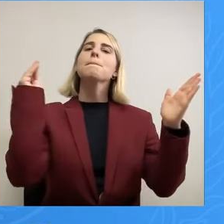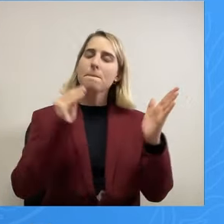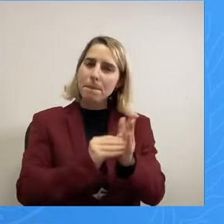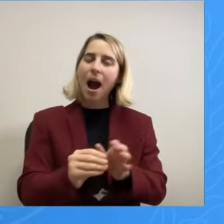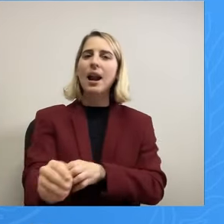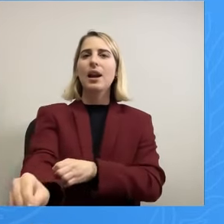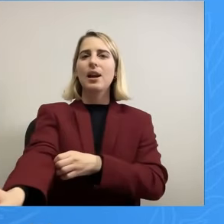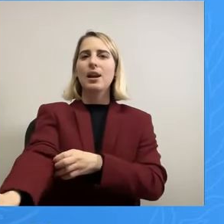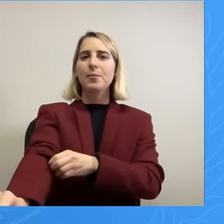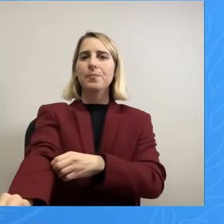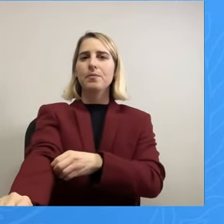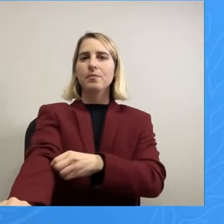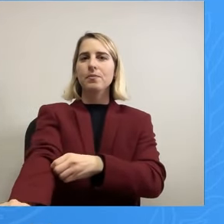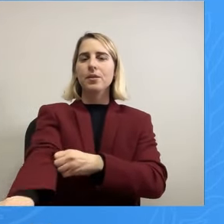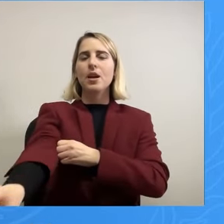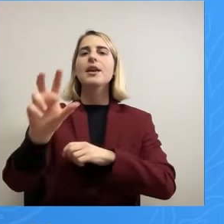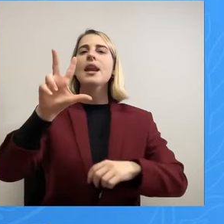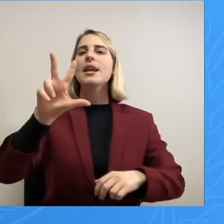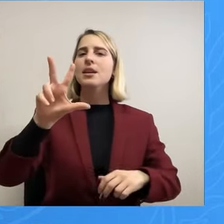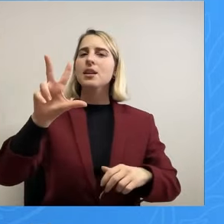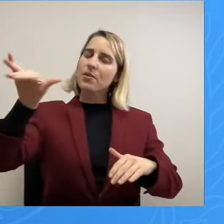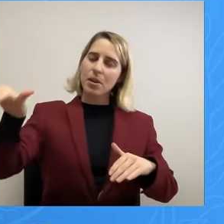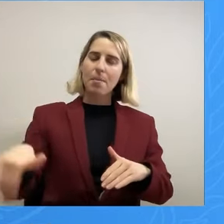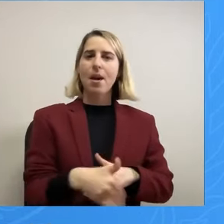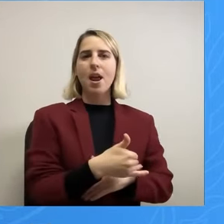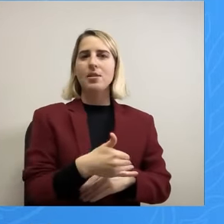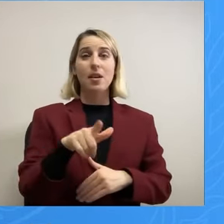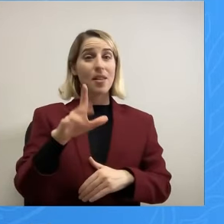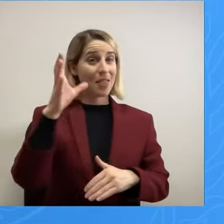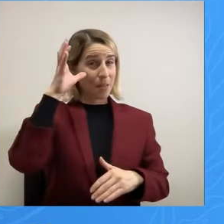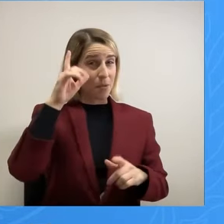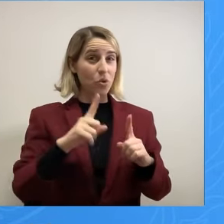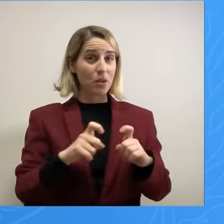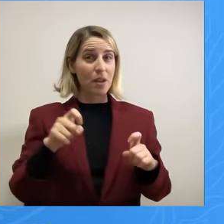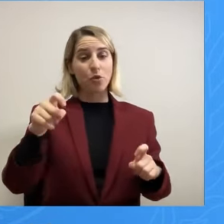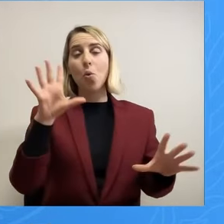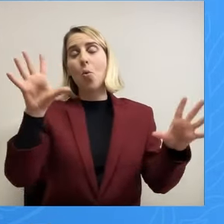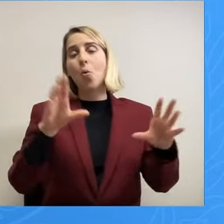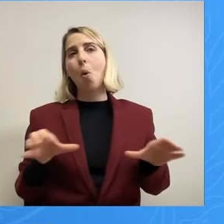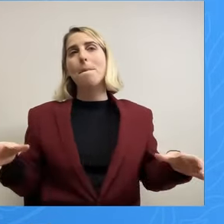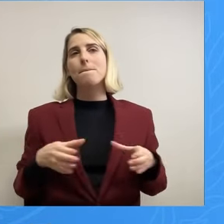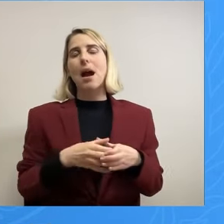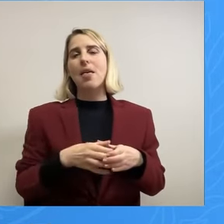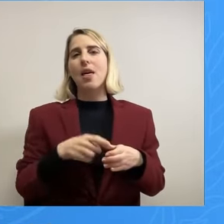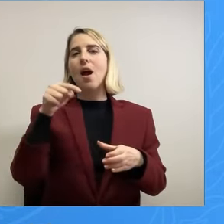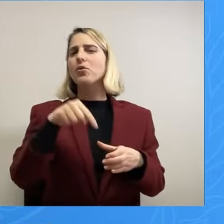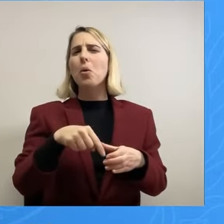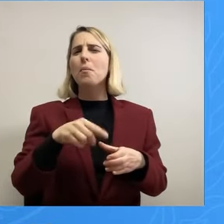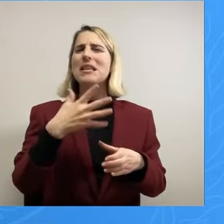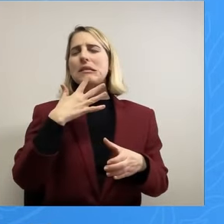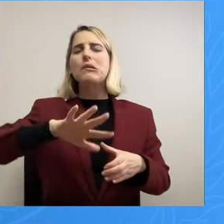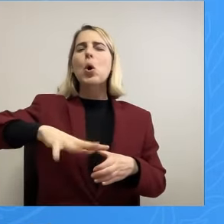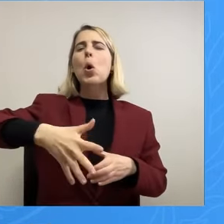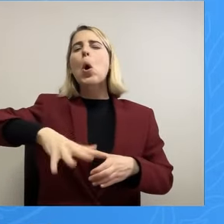νέα Γενική Συνέλευση του Συλλόγου, η οποία, θυμίζω, επειδή μιλάμε για την ομάδα, είχε περάσει με οριακή